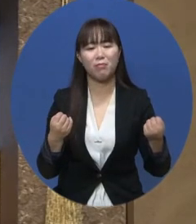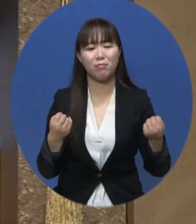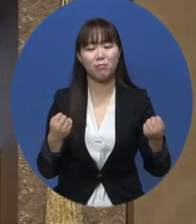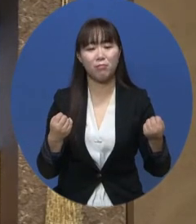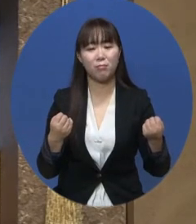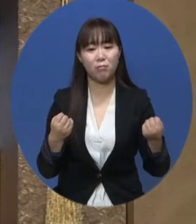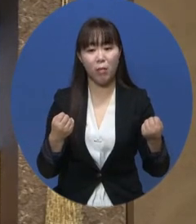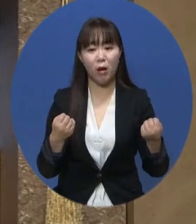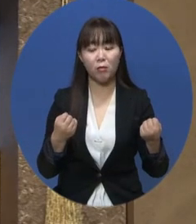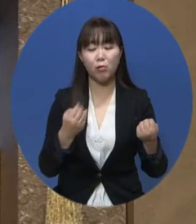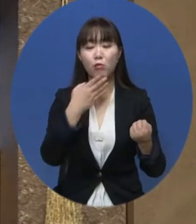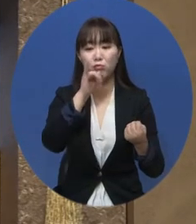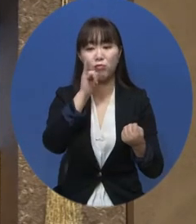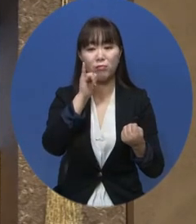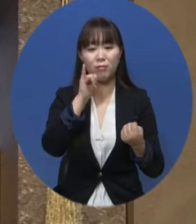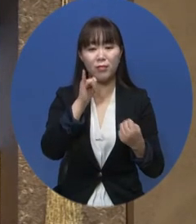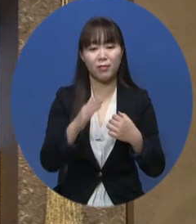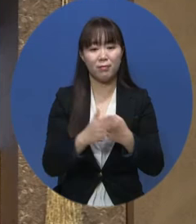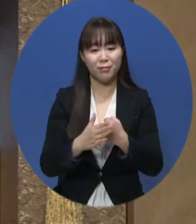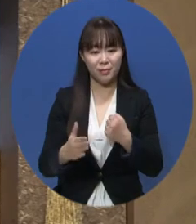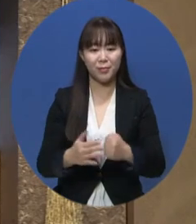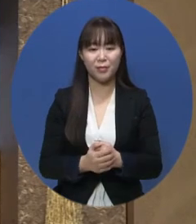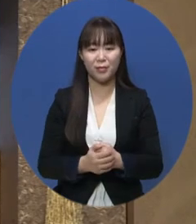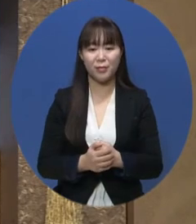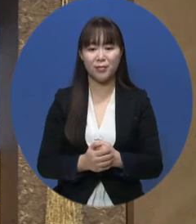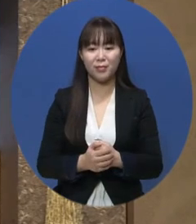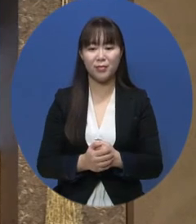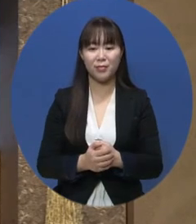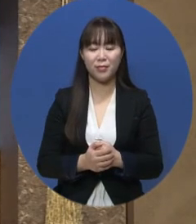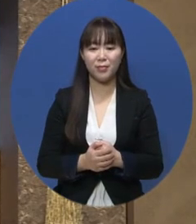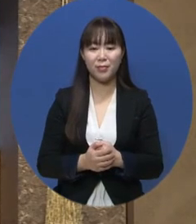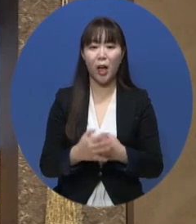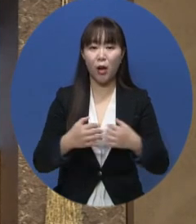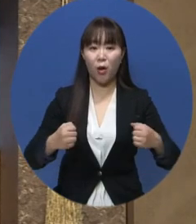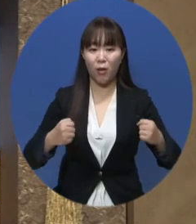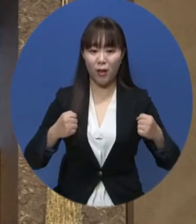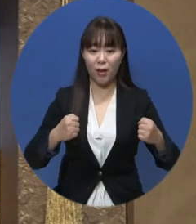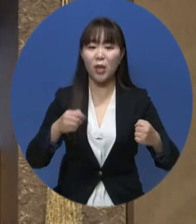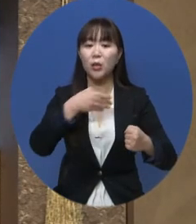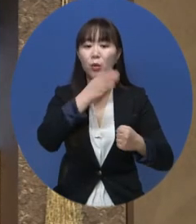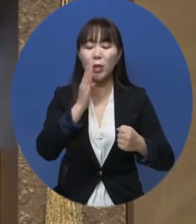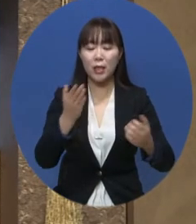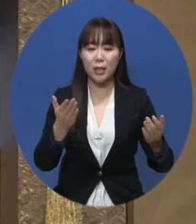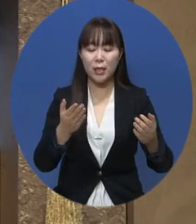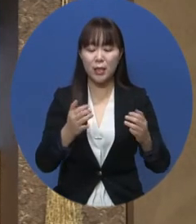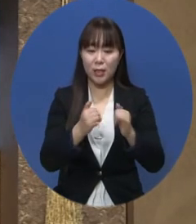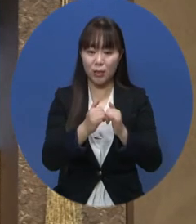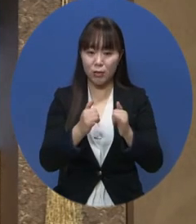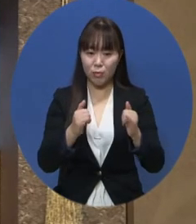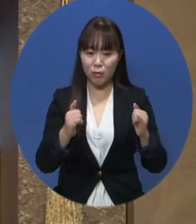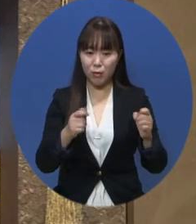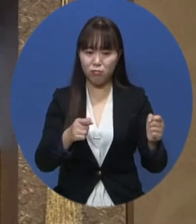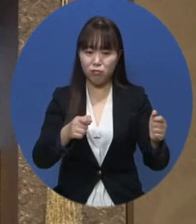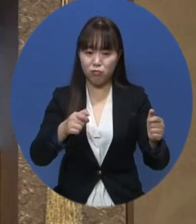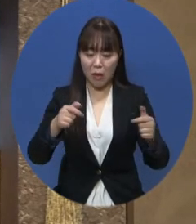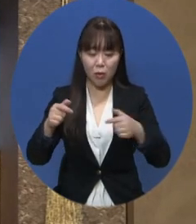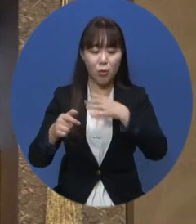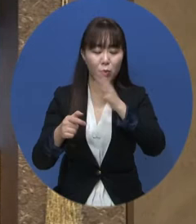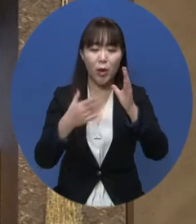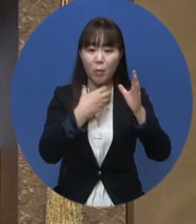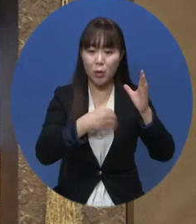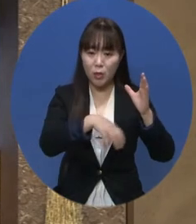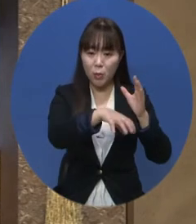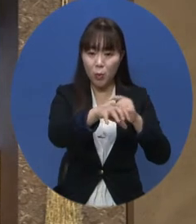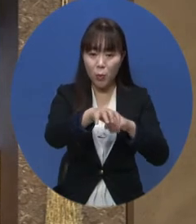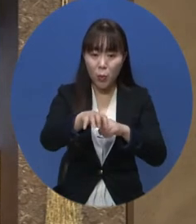있을 수 있습니다. 그래서 저희가 이 건강한 노인 인구가 늘어나면서 예. 우리 노인 복지